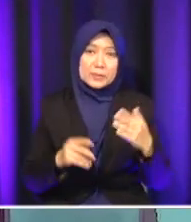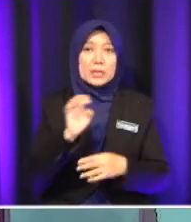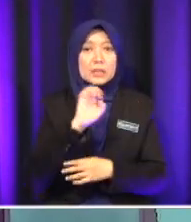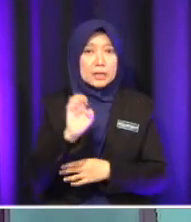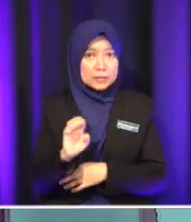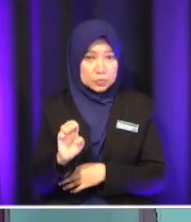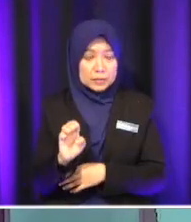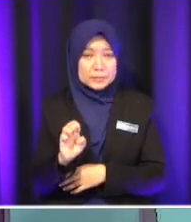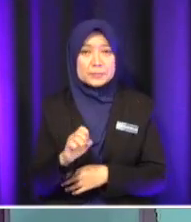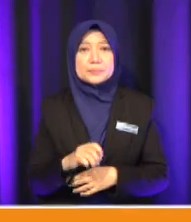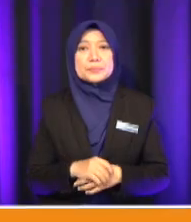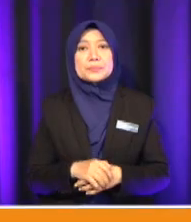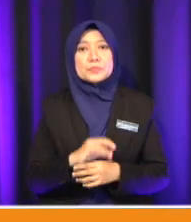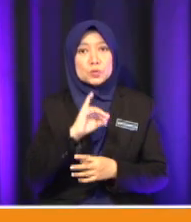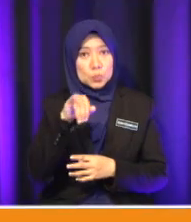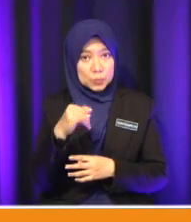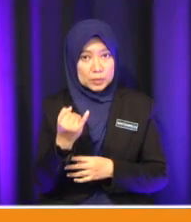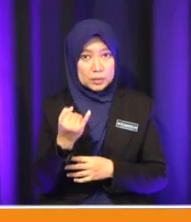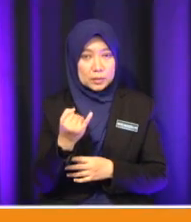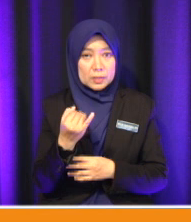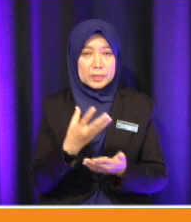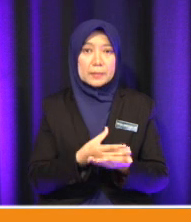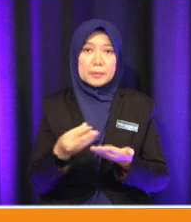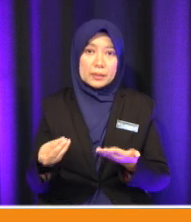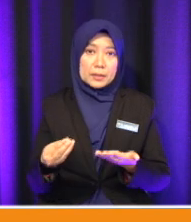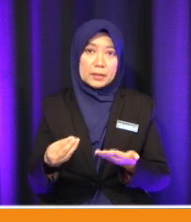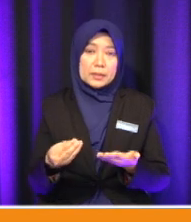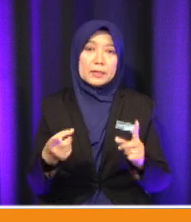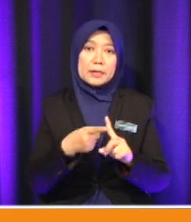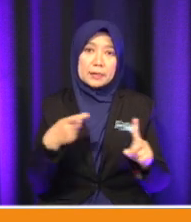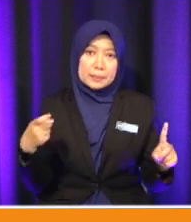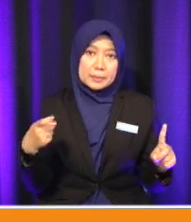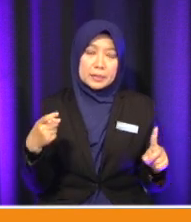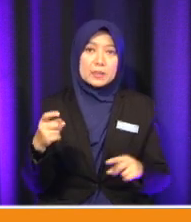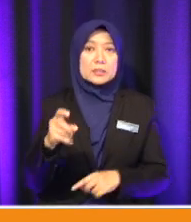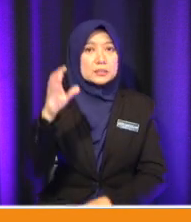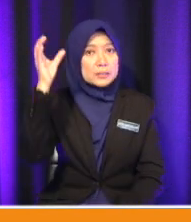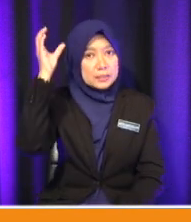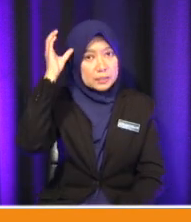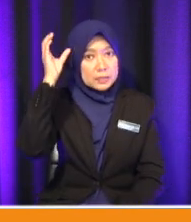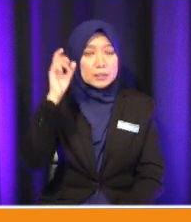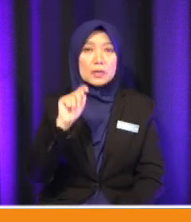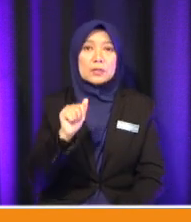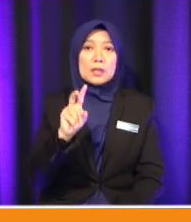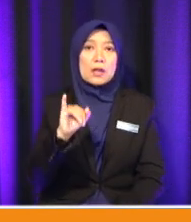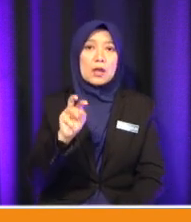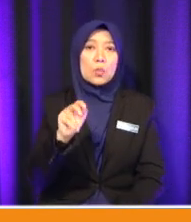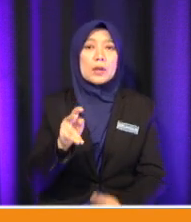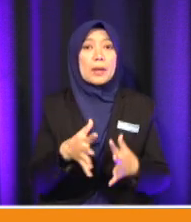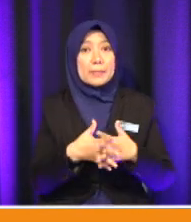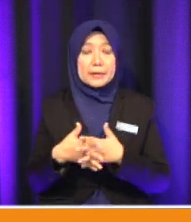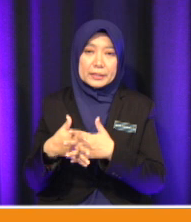electronic juga dibeli daripada negara China Taiwan dan Amerika